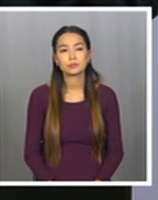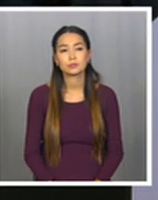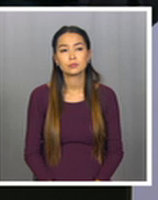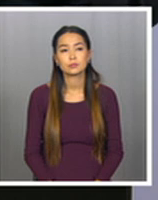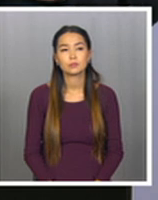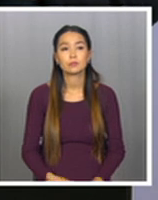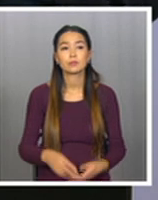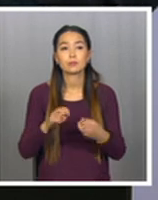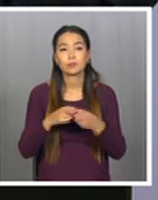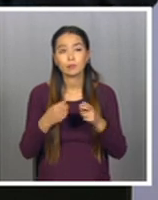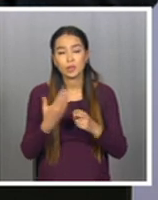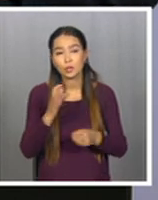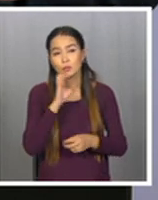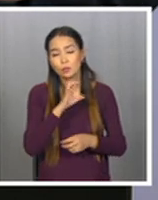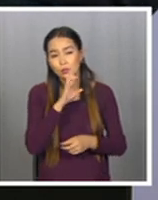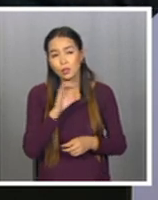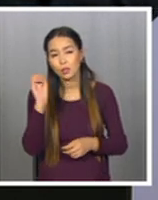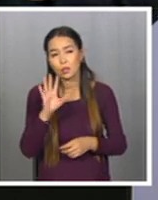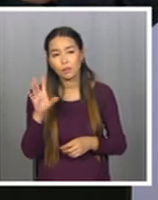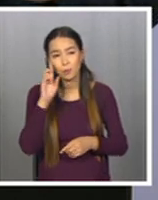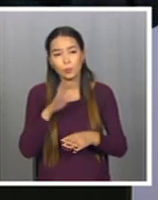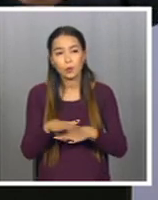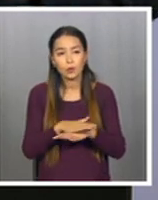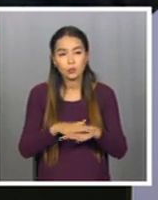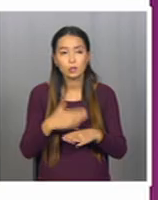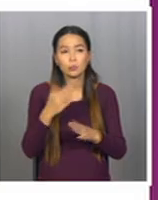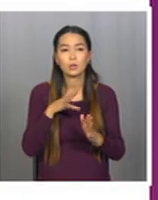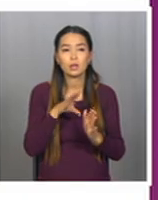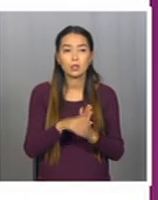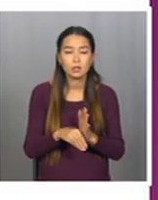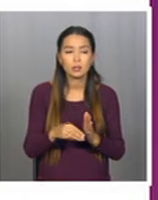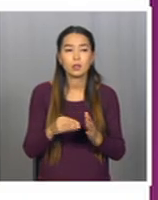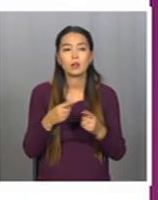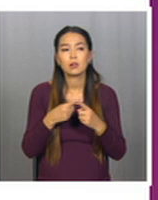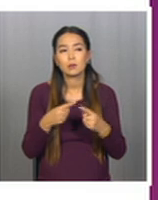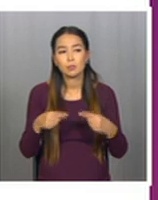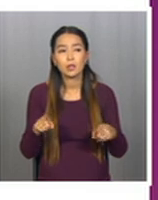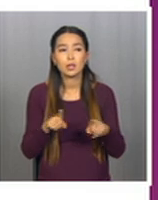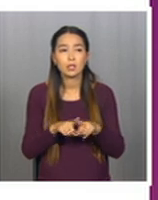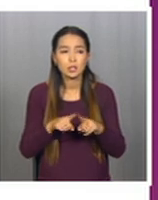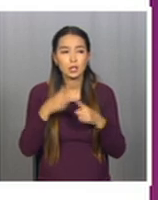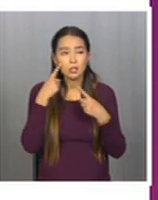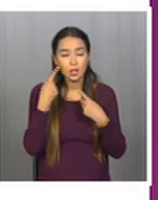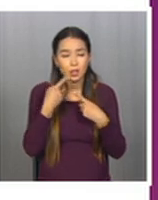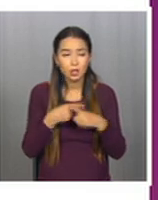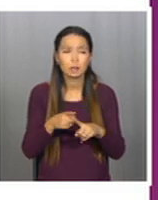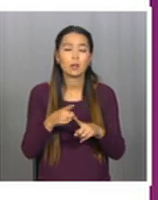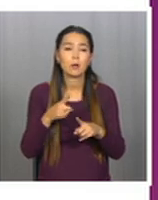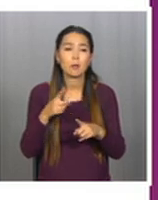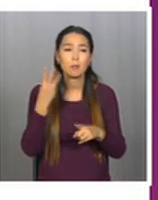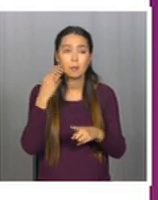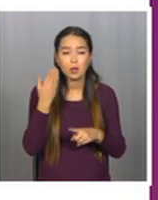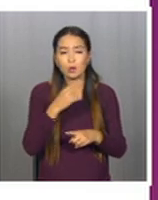Мәселен, солтүстік Европа мемлекеттерінде, сонымен қоса не болмаса скандинавиялық модельде көптеген